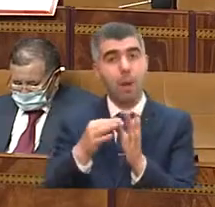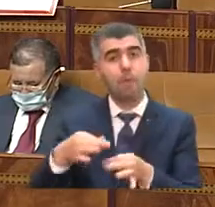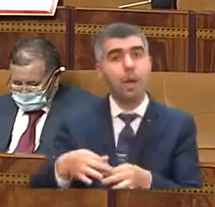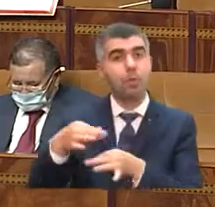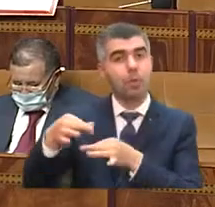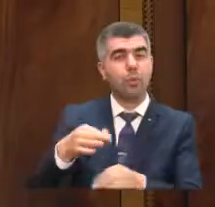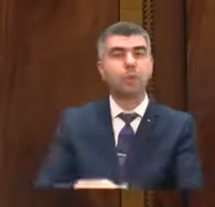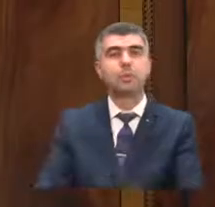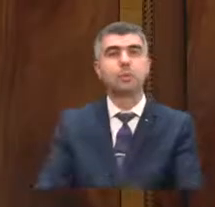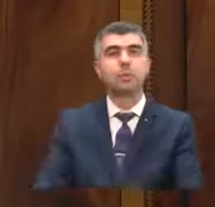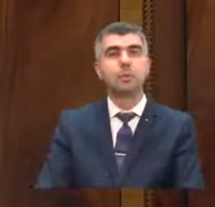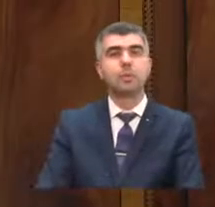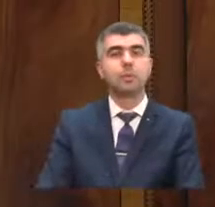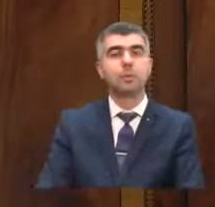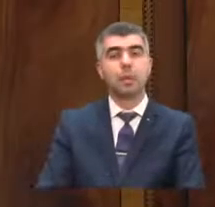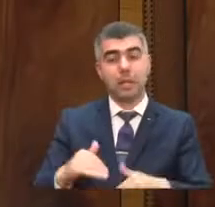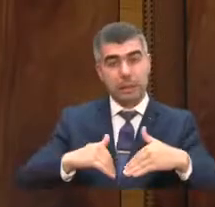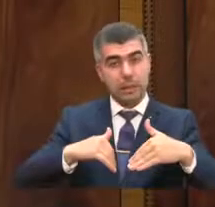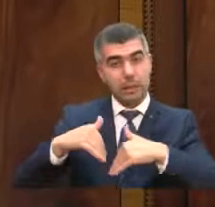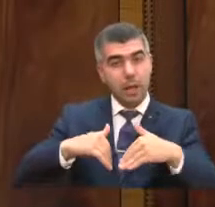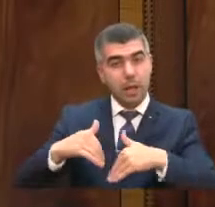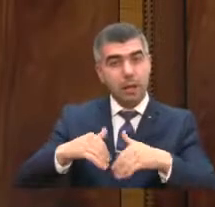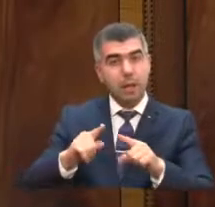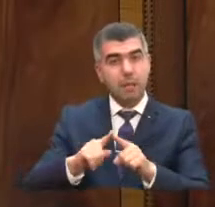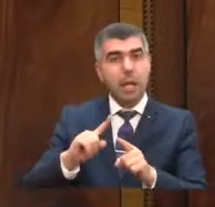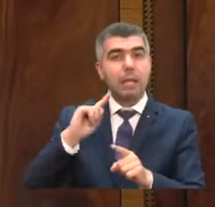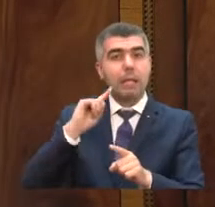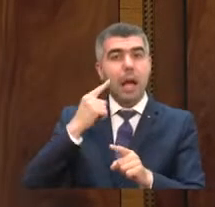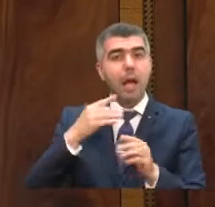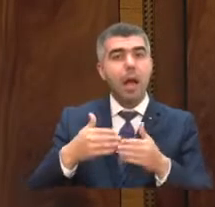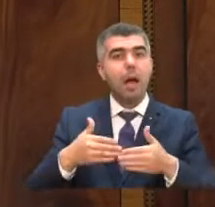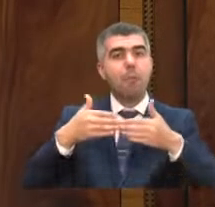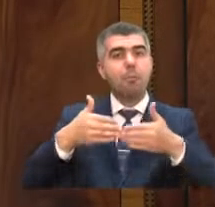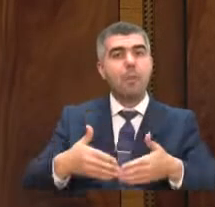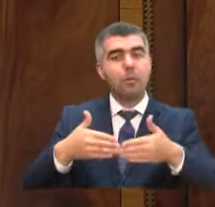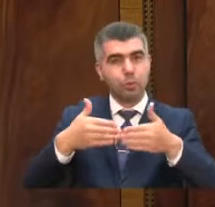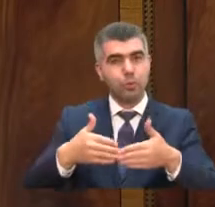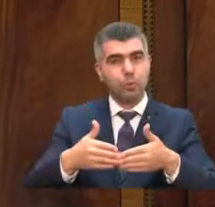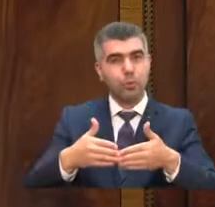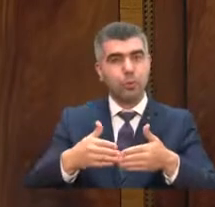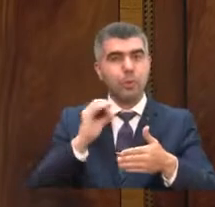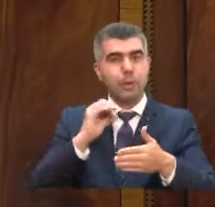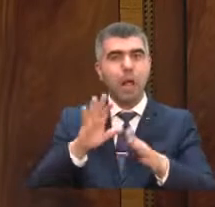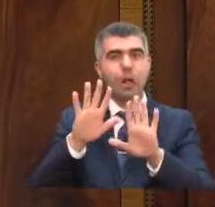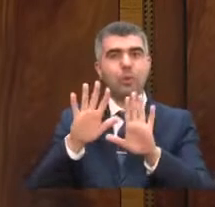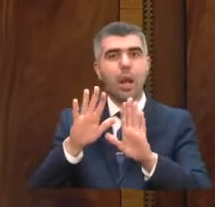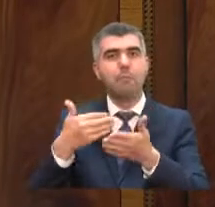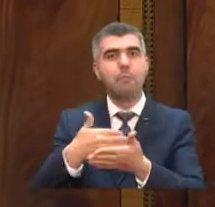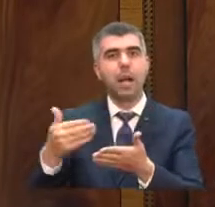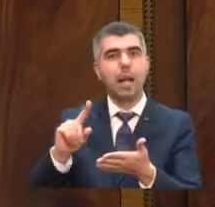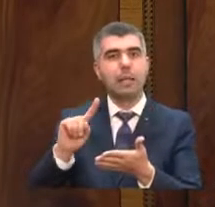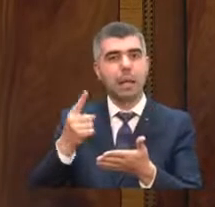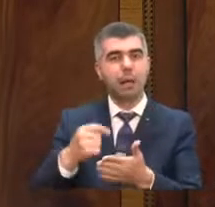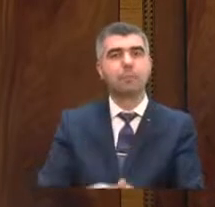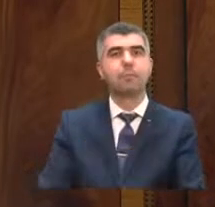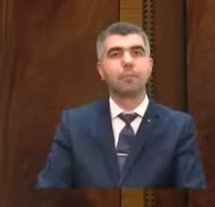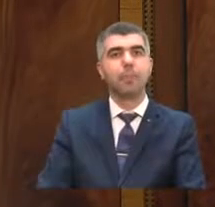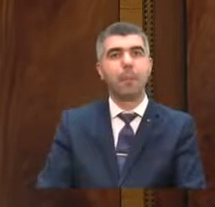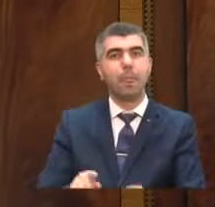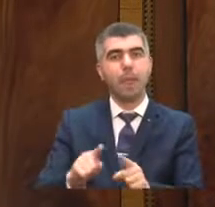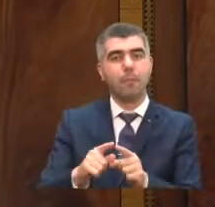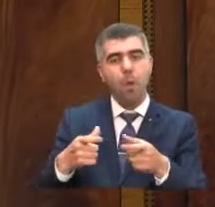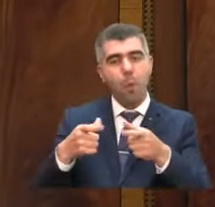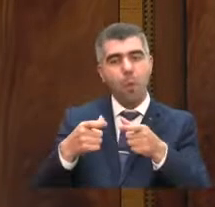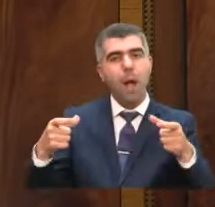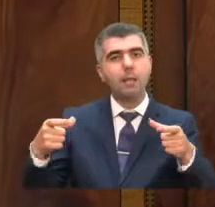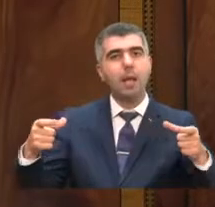بالقطاع التجهيز، العناوين الكبرى ميناء الدخله الاطلسي ان شاء الله غيكون السنه المقبله 10 مليار ديال الدرهم، توزيع الحاجز الوقائي لمدينه الدار البيضاء مليار